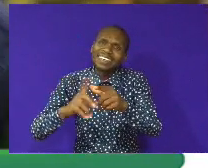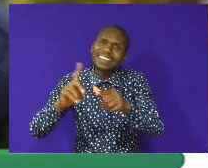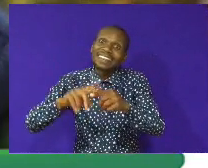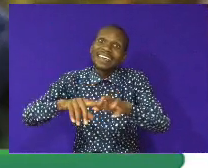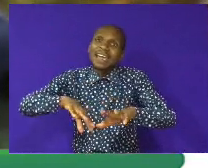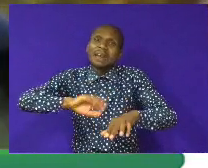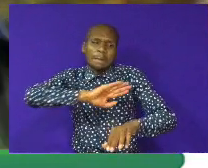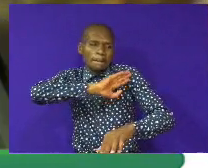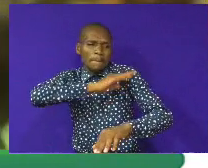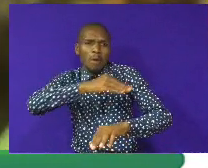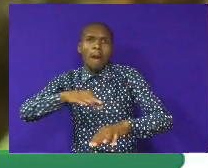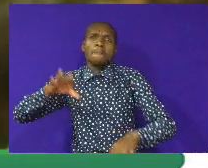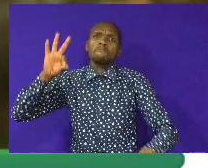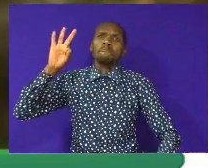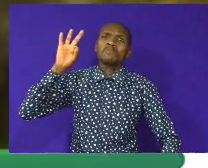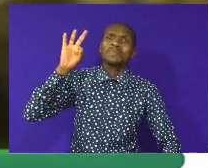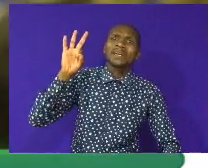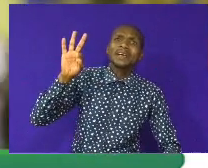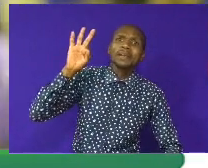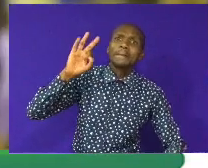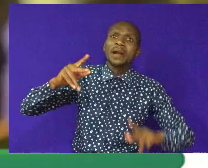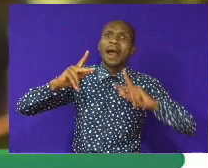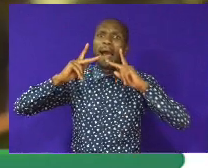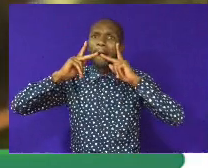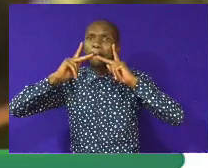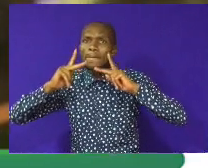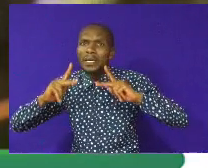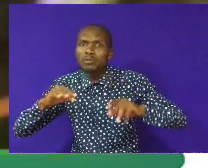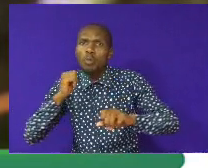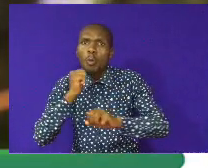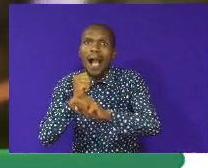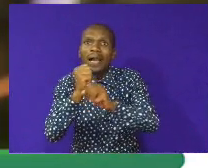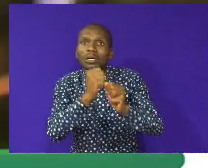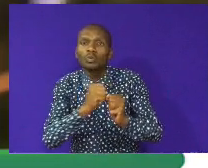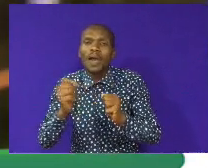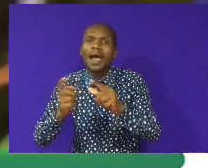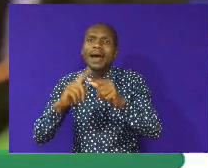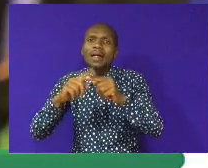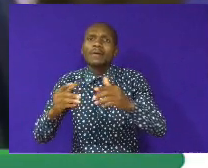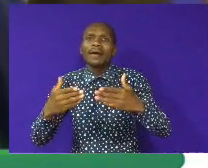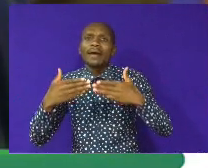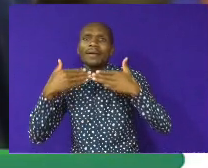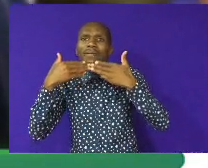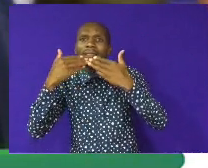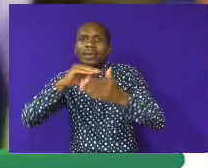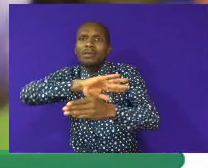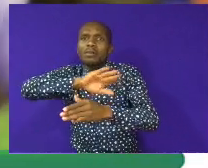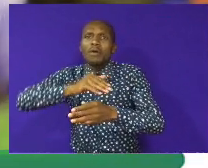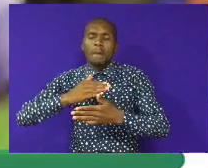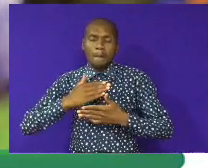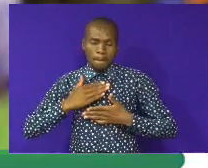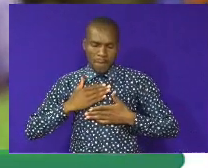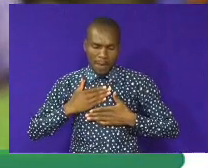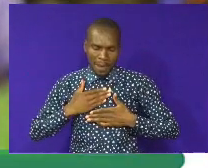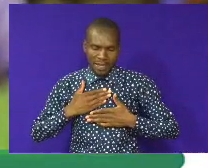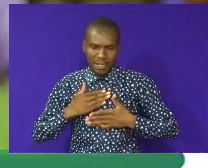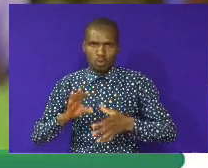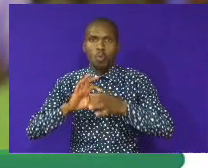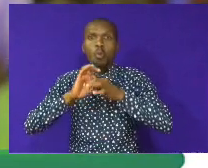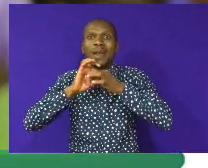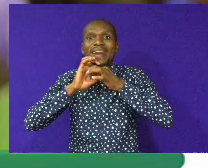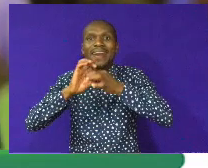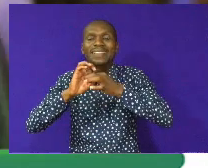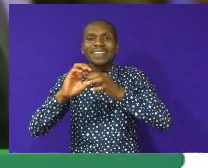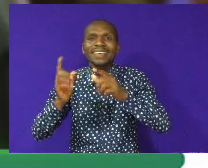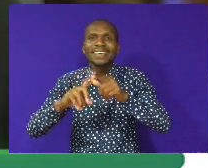tumejitahidi sana kuhubiri amani, kuleta watu wetu pamoja na tunashukuru sana wabunge wetu mmekuwa mkitushirikisha